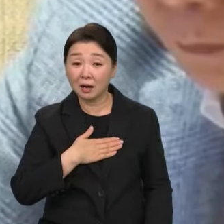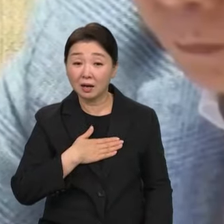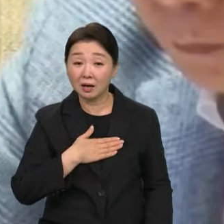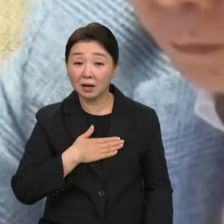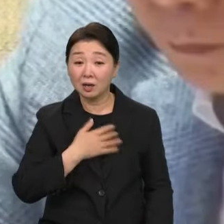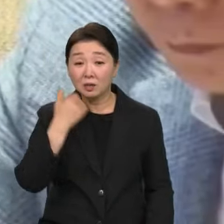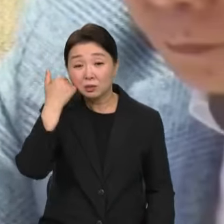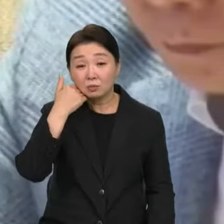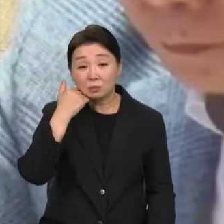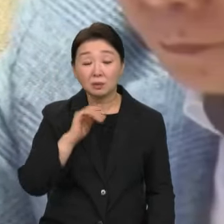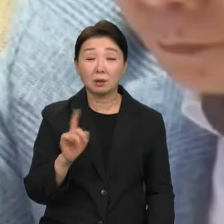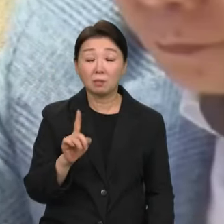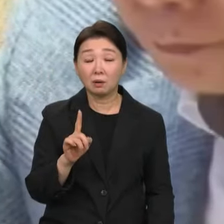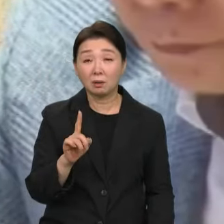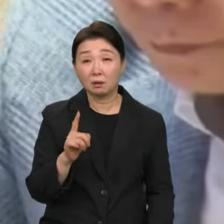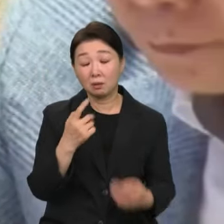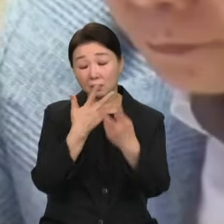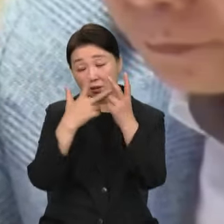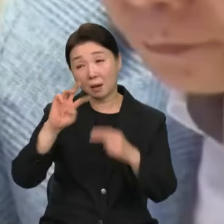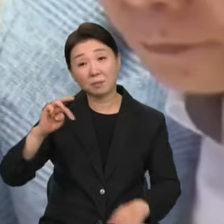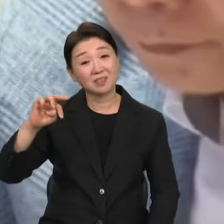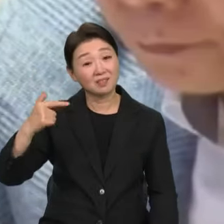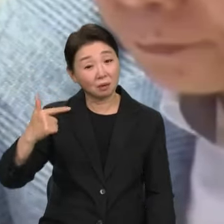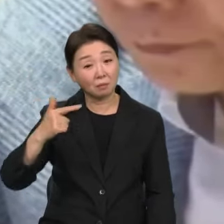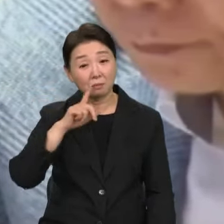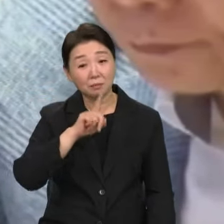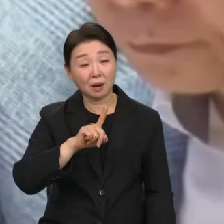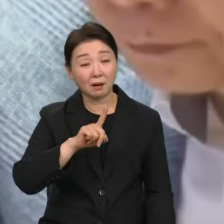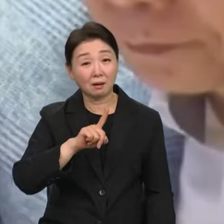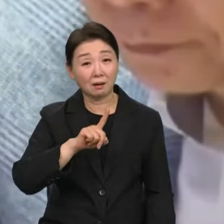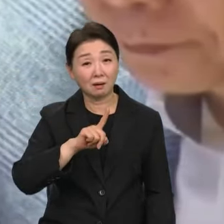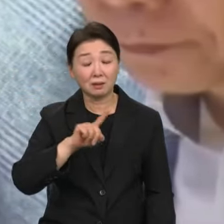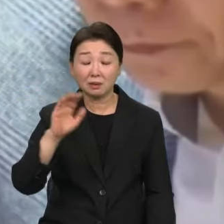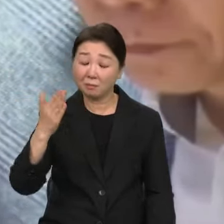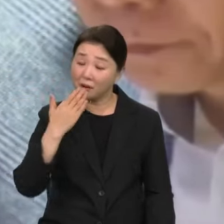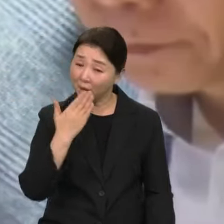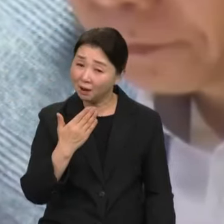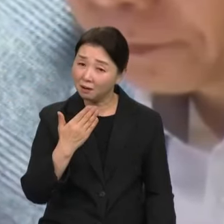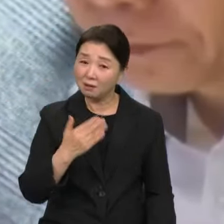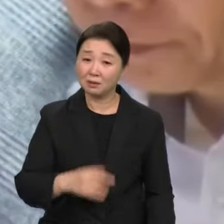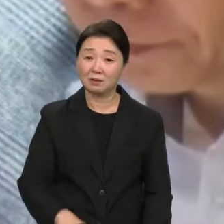누군가가 그 잔민전이라는 뭐가 있는데 이렇게 얘기해도 되나요? 네.